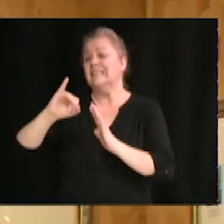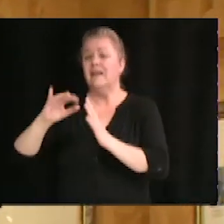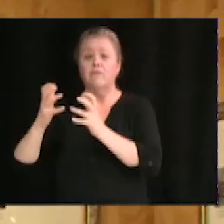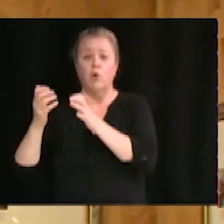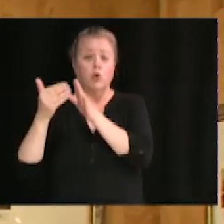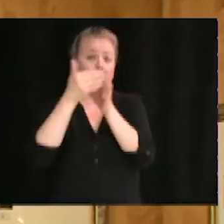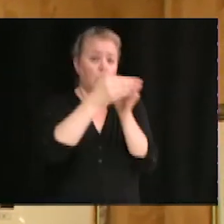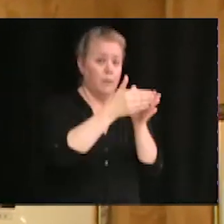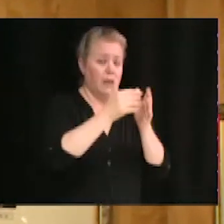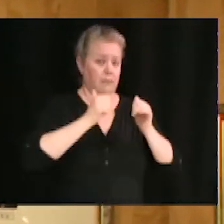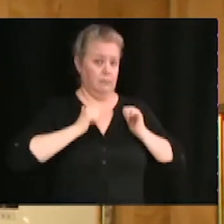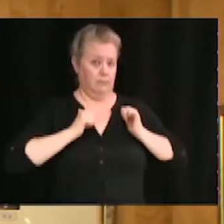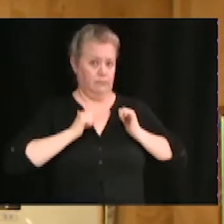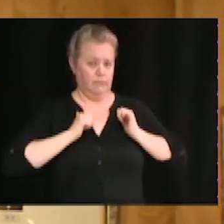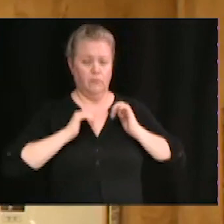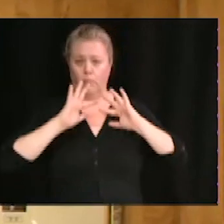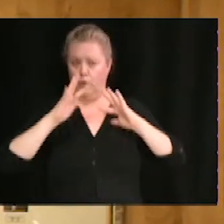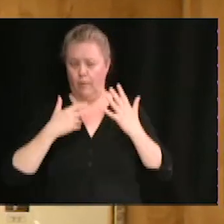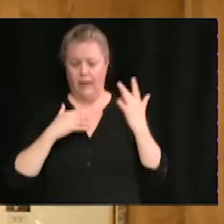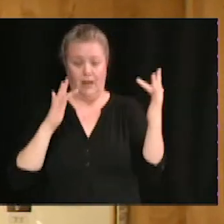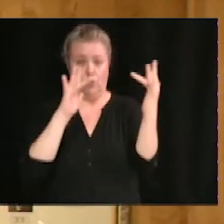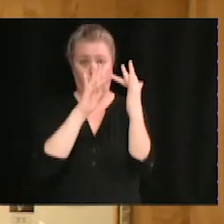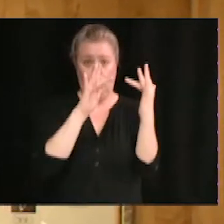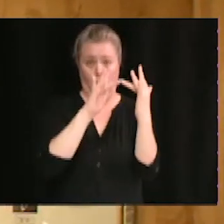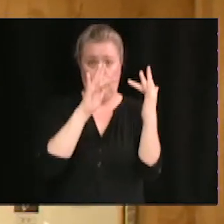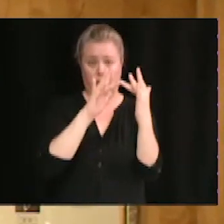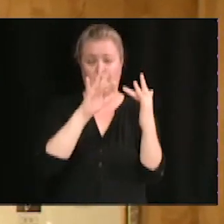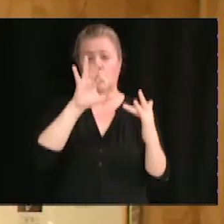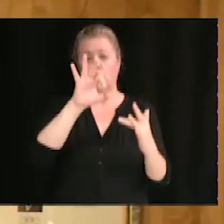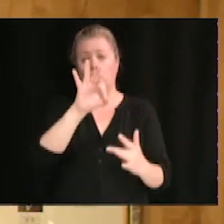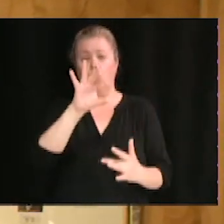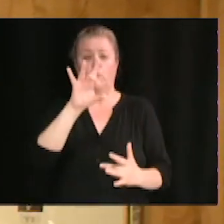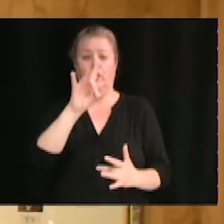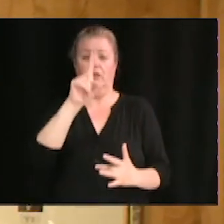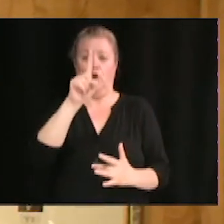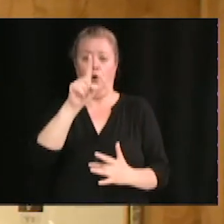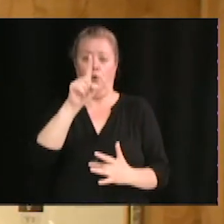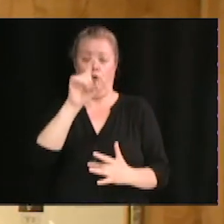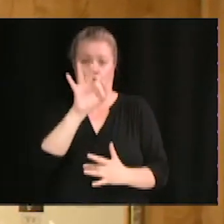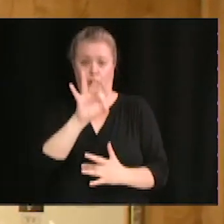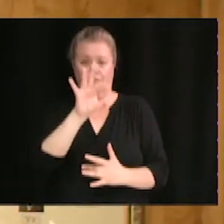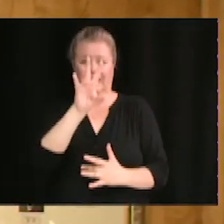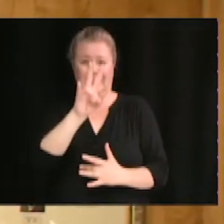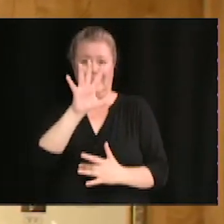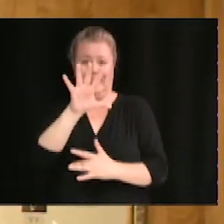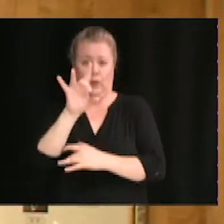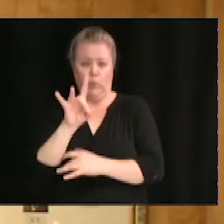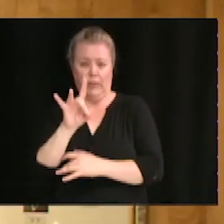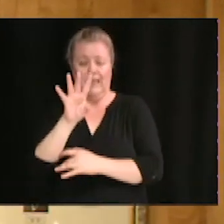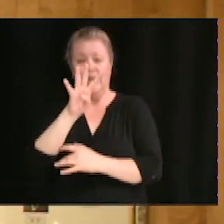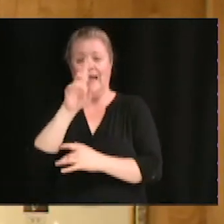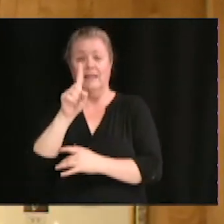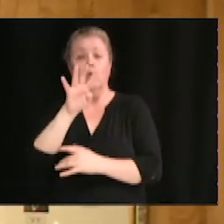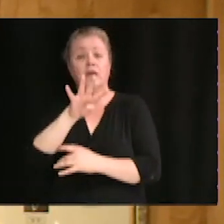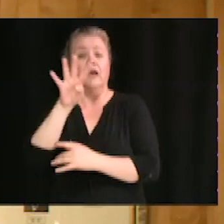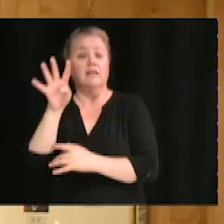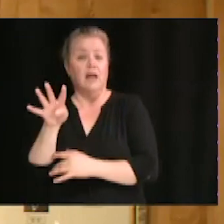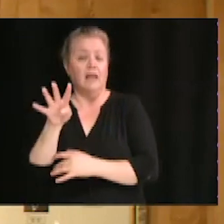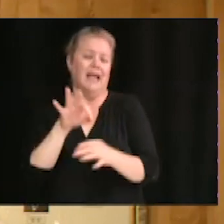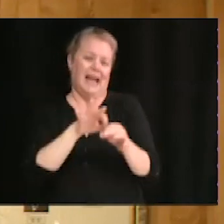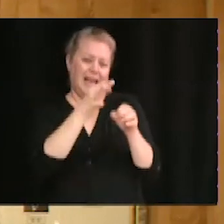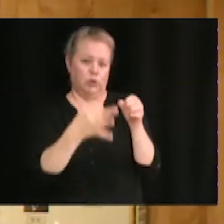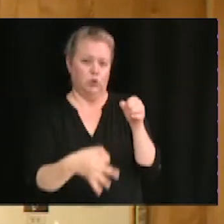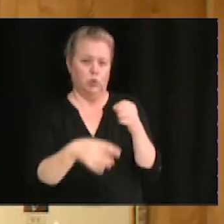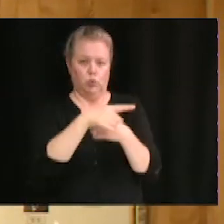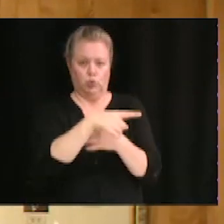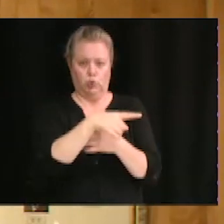l'association La Source, qui est le 819-758-4144, entre le 29 juillet et le 9 août. En fait, les procédures